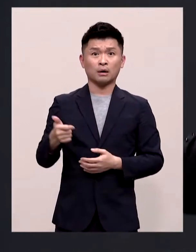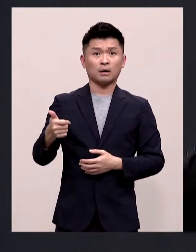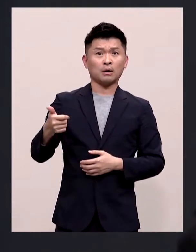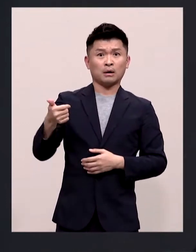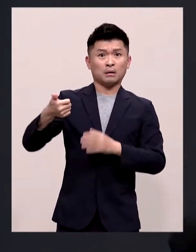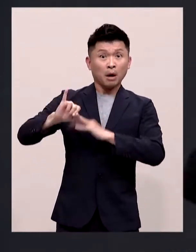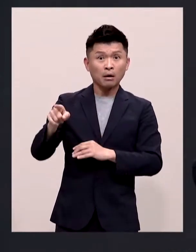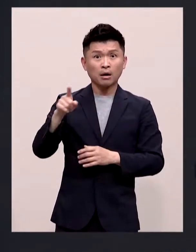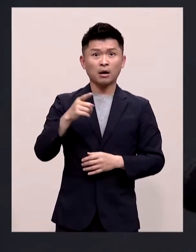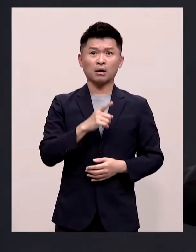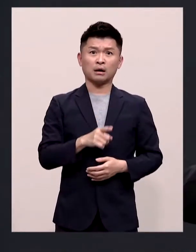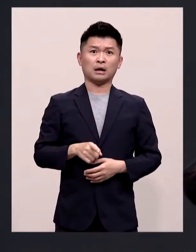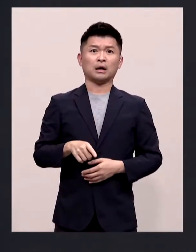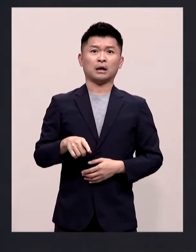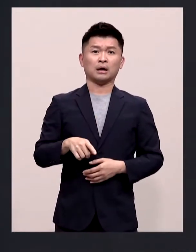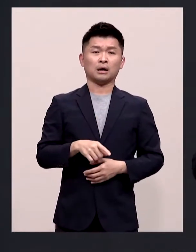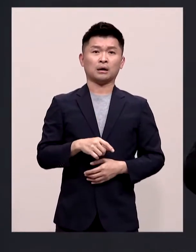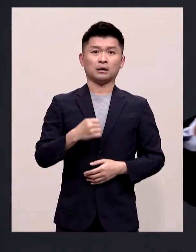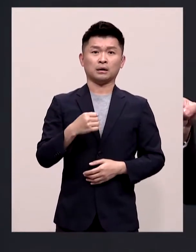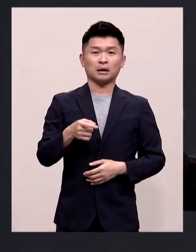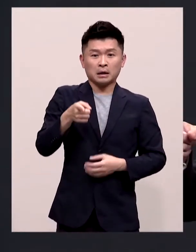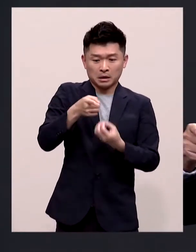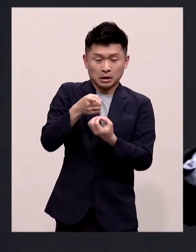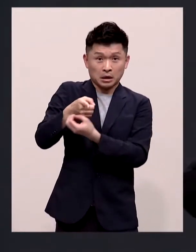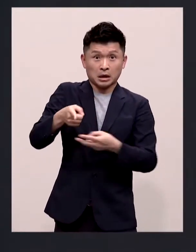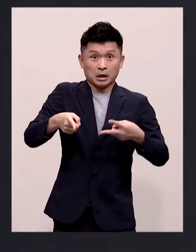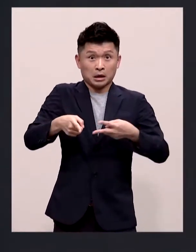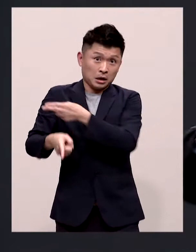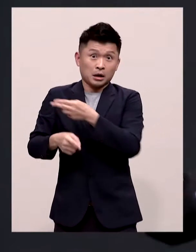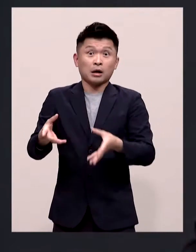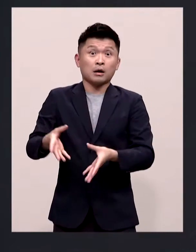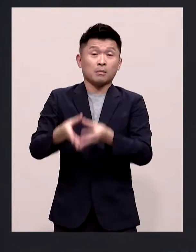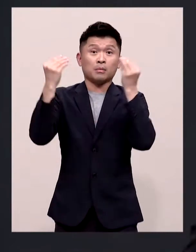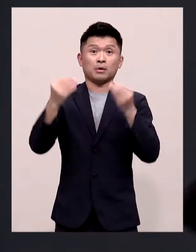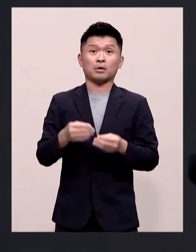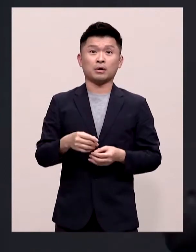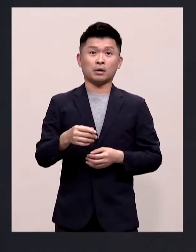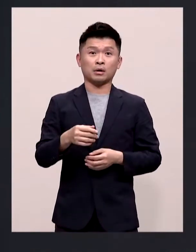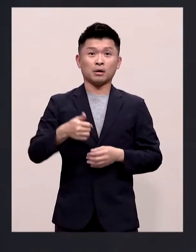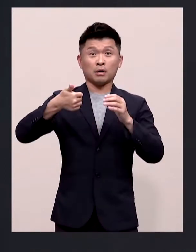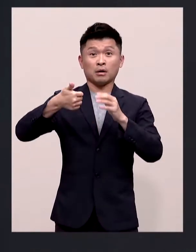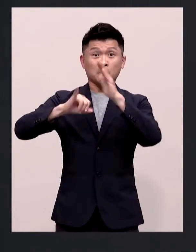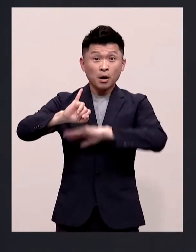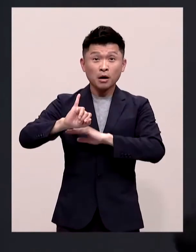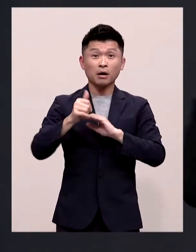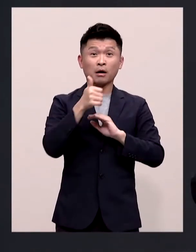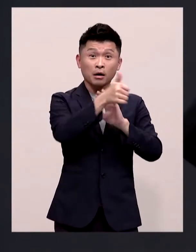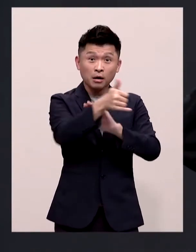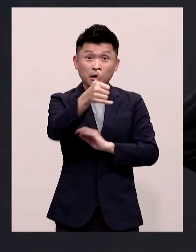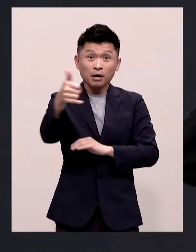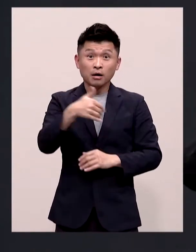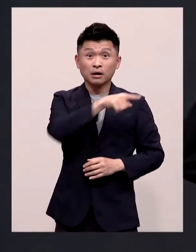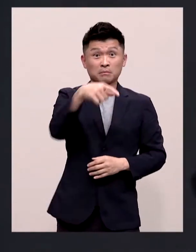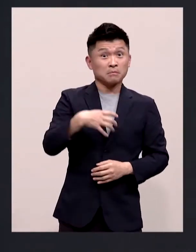這個用比較粗話說的沒有 大家聽不懂不用掛藍教變雜婦 怕死你們孫跟你們母你怎麼要這種政策這